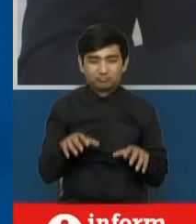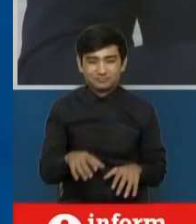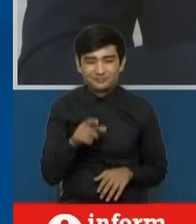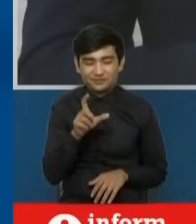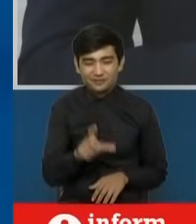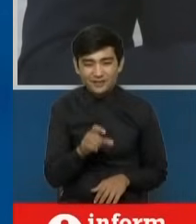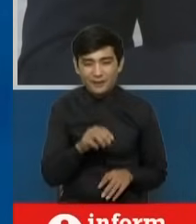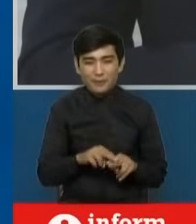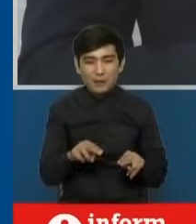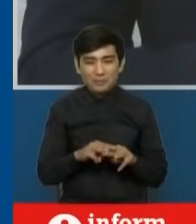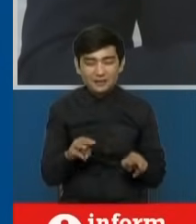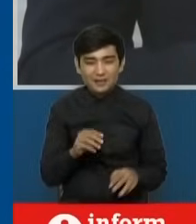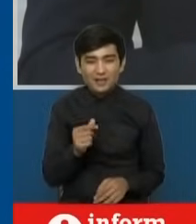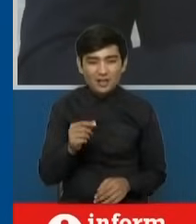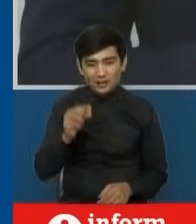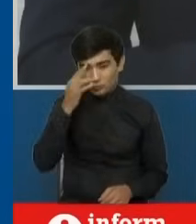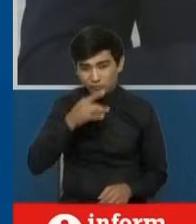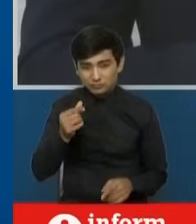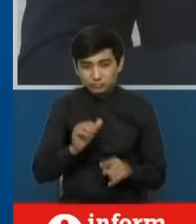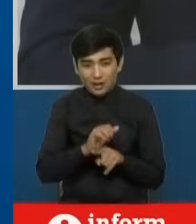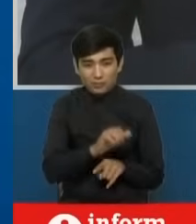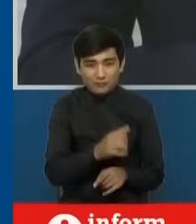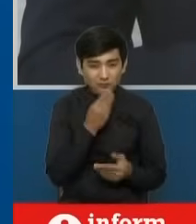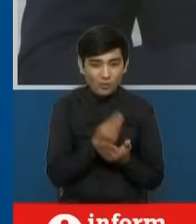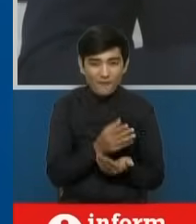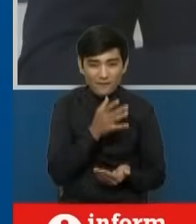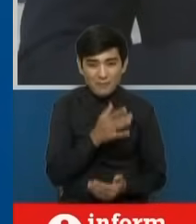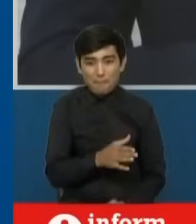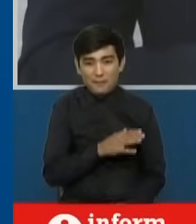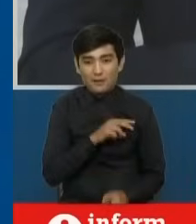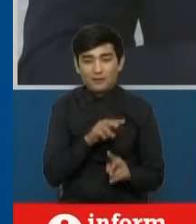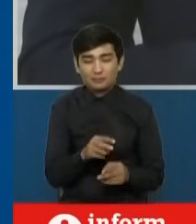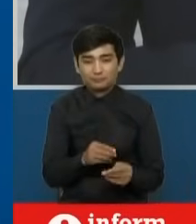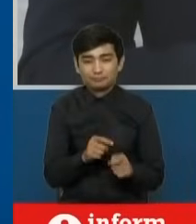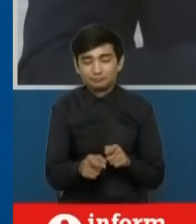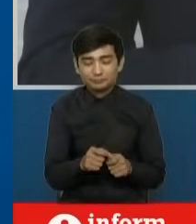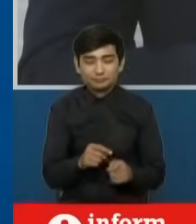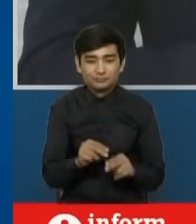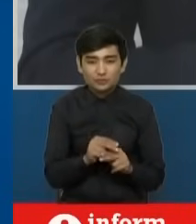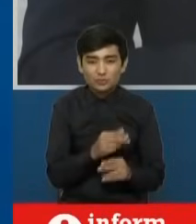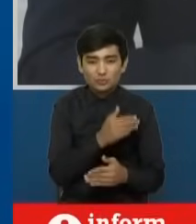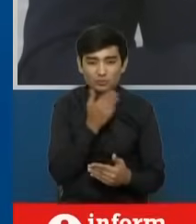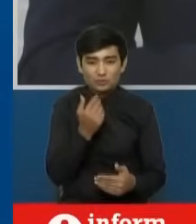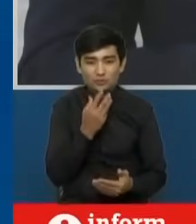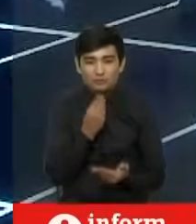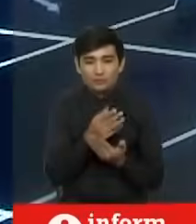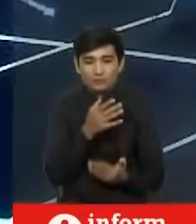из республиканского бюджета были отправлены вовремя. Арман Сарсенбаев, Коблан Утигенов, Информбюро,